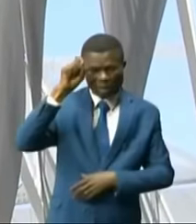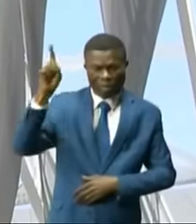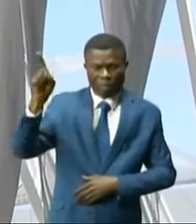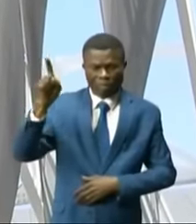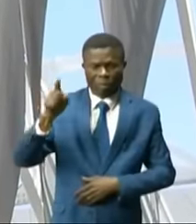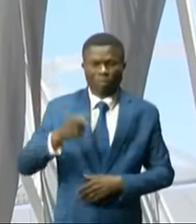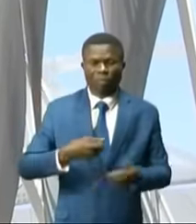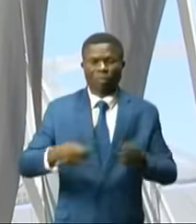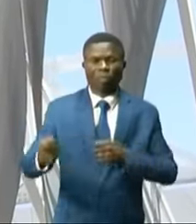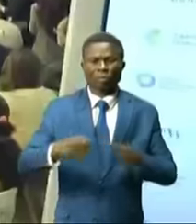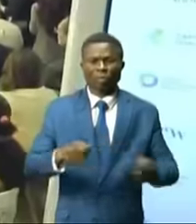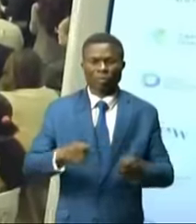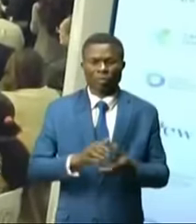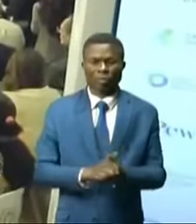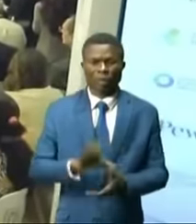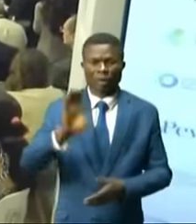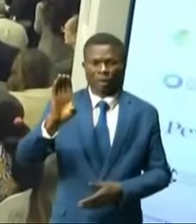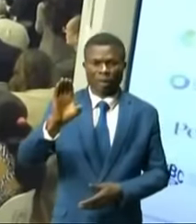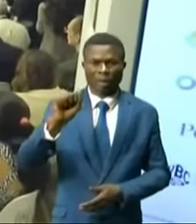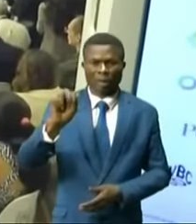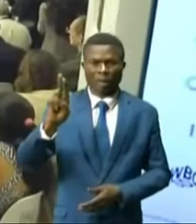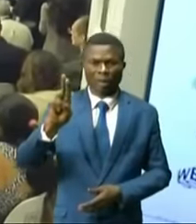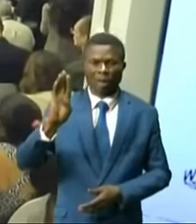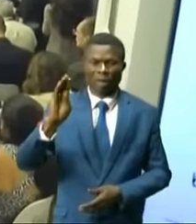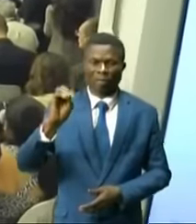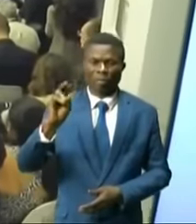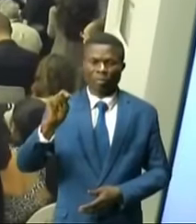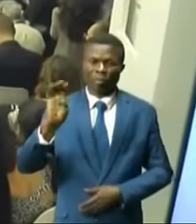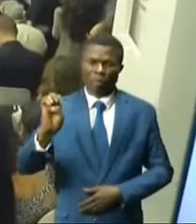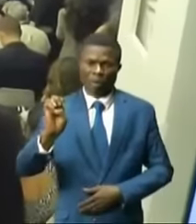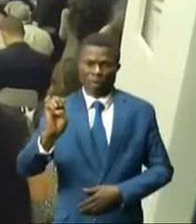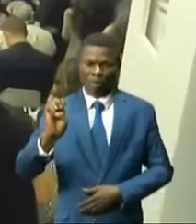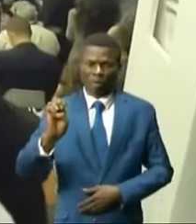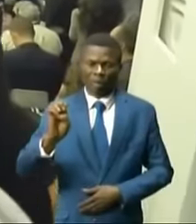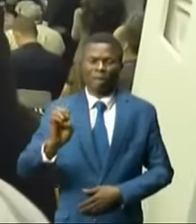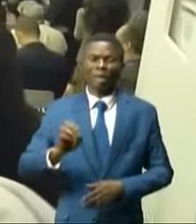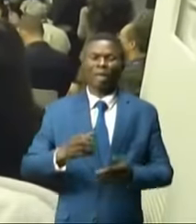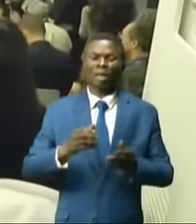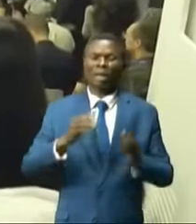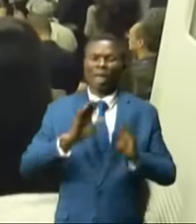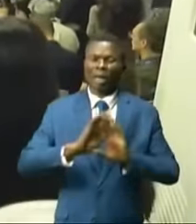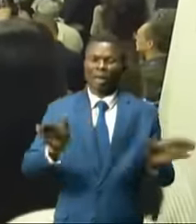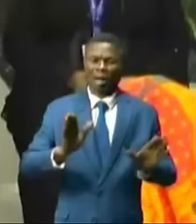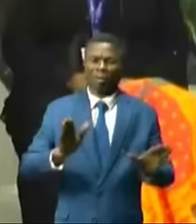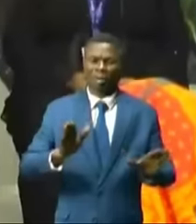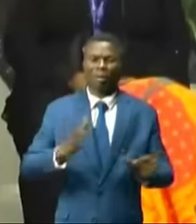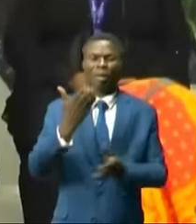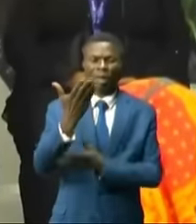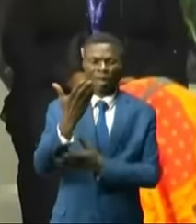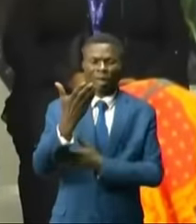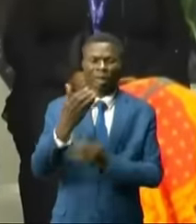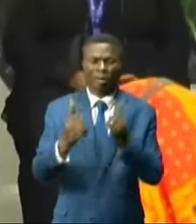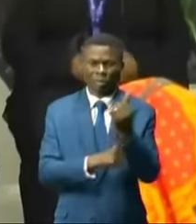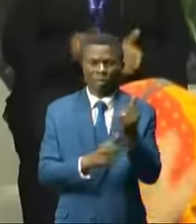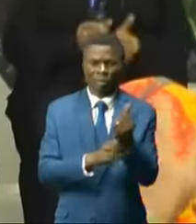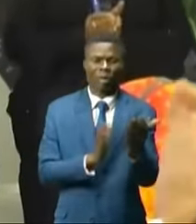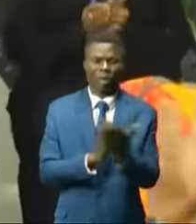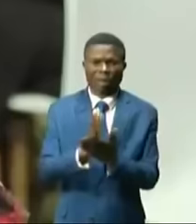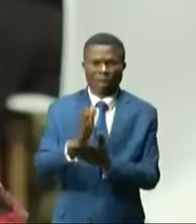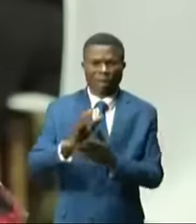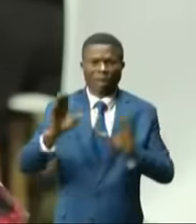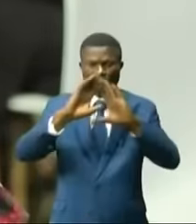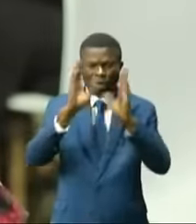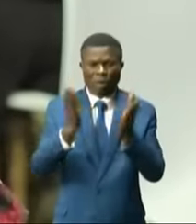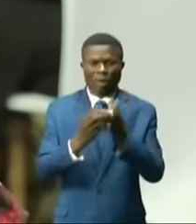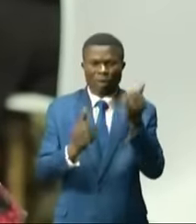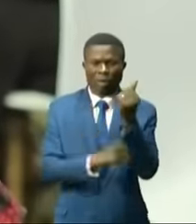Le marché des crédits carbone est l'alternative répondant valablement à la demande de compensation qui revient de droit aux communautés